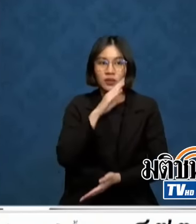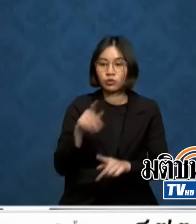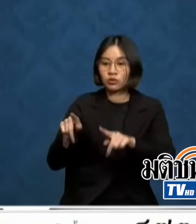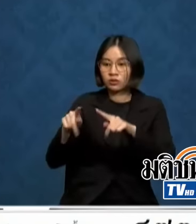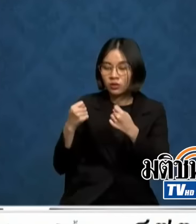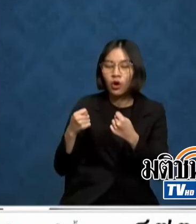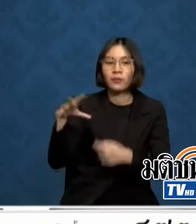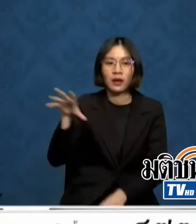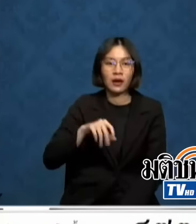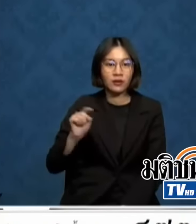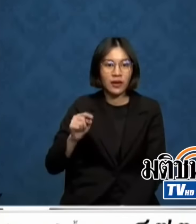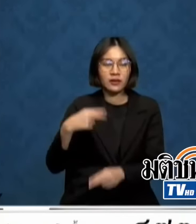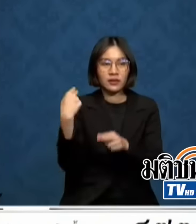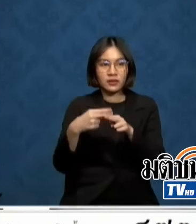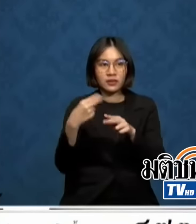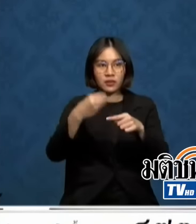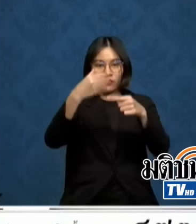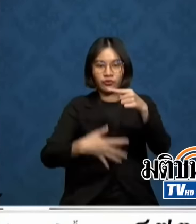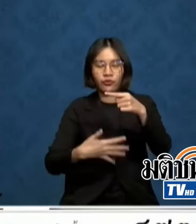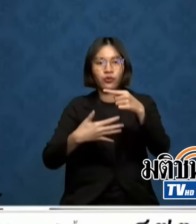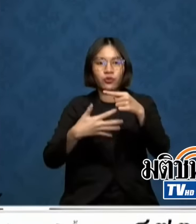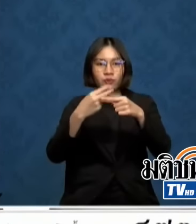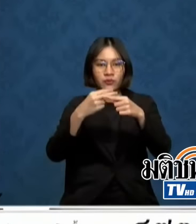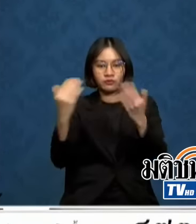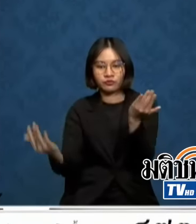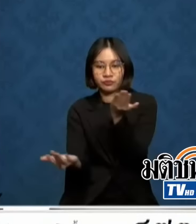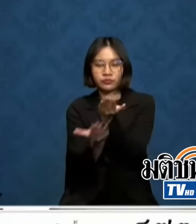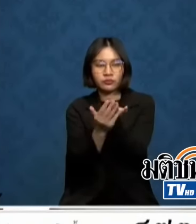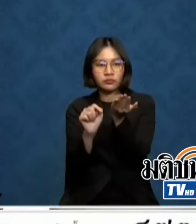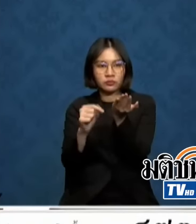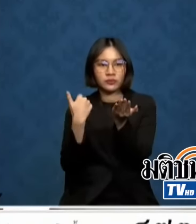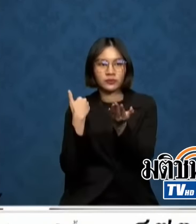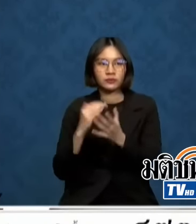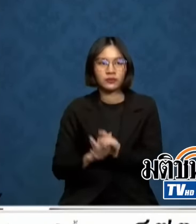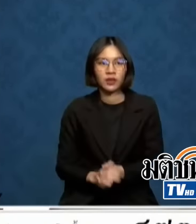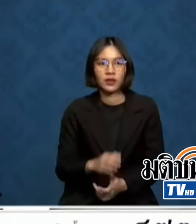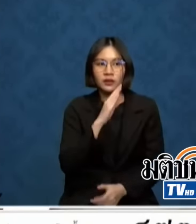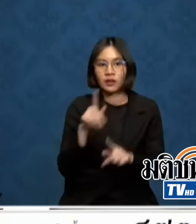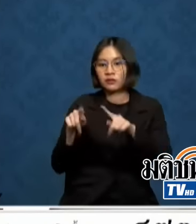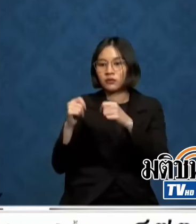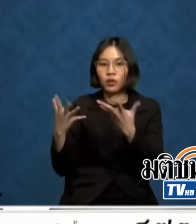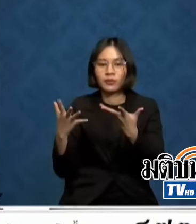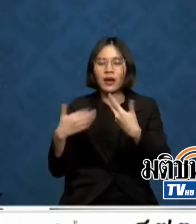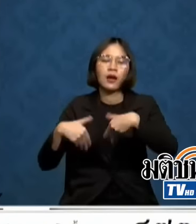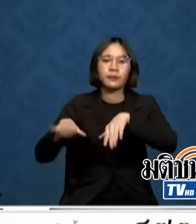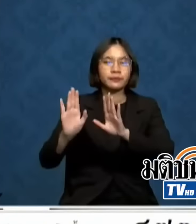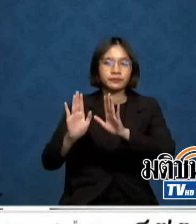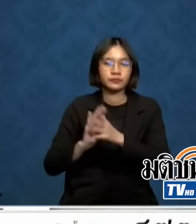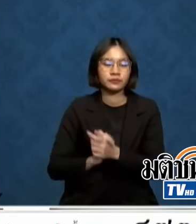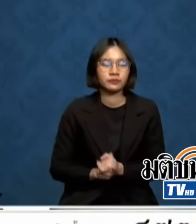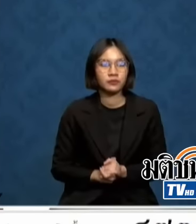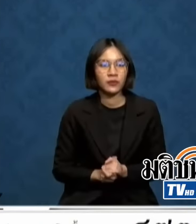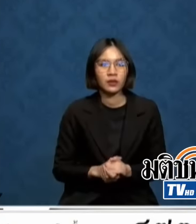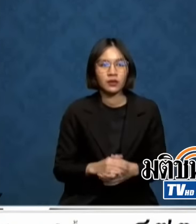กลับมาท่านก็เอารายชื่อประกาศคำสั่งดังกล่าวไปอยู่ในบัญชีแนบท้ายของร่างกฎหมายหน่วยงานไหนไม่ตอบกลับมาท่านก็ปล่อยผ่านไปเลย